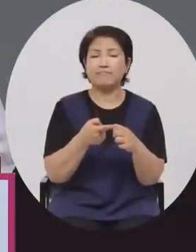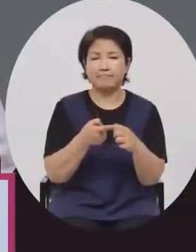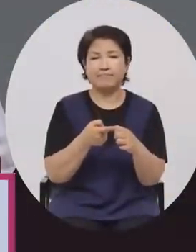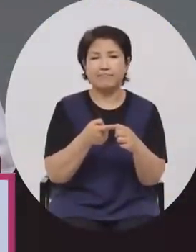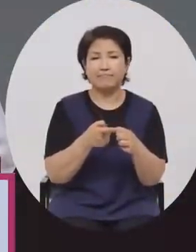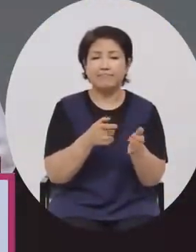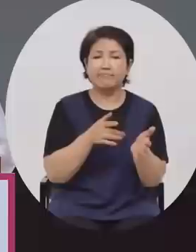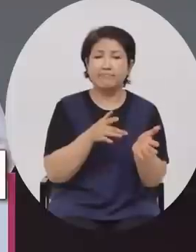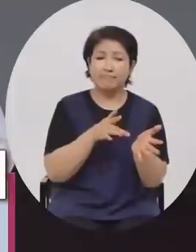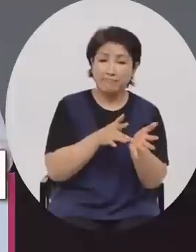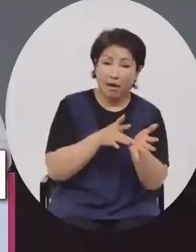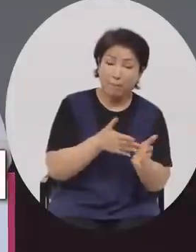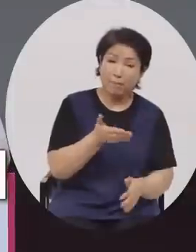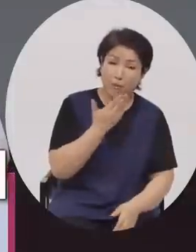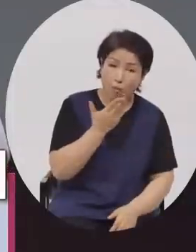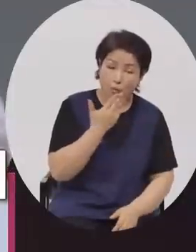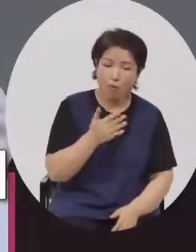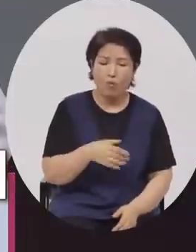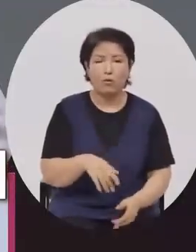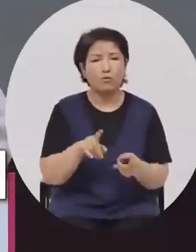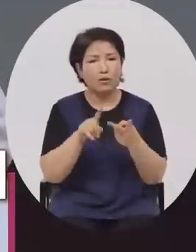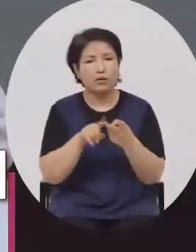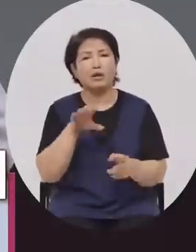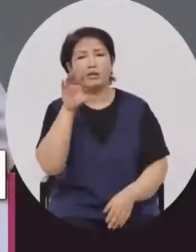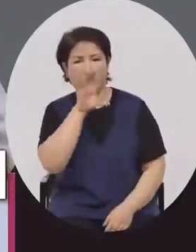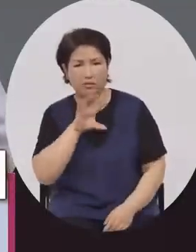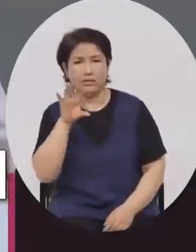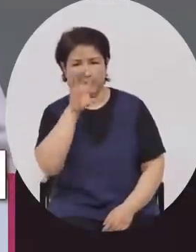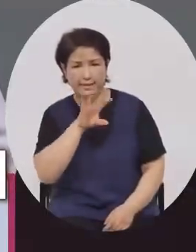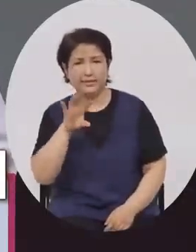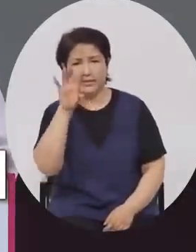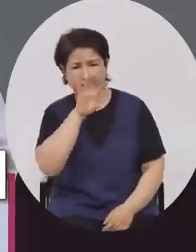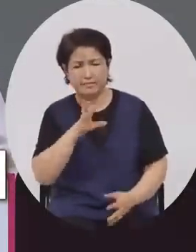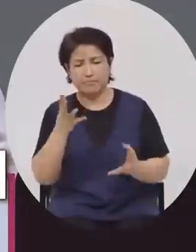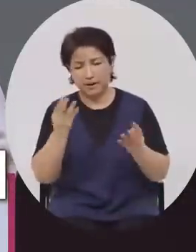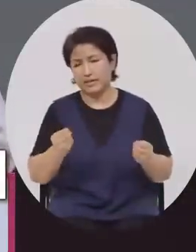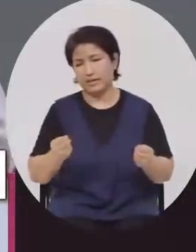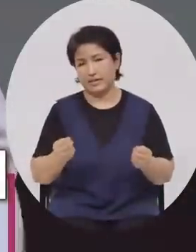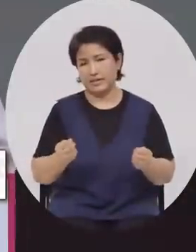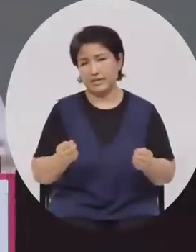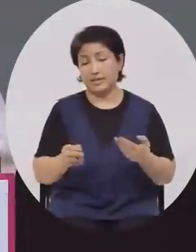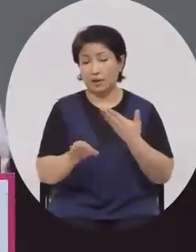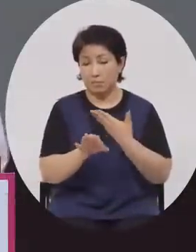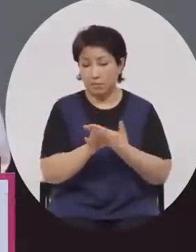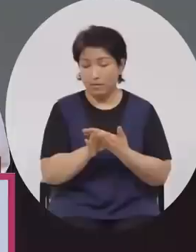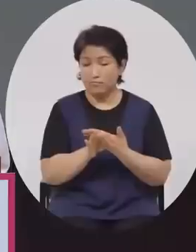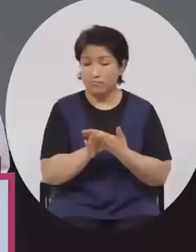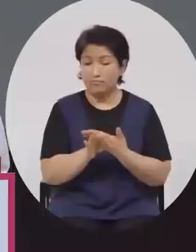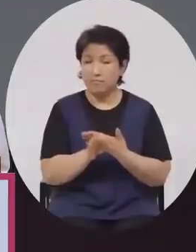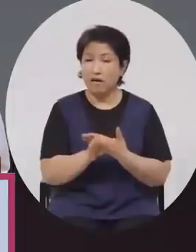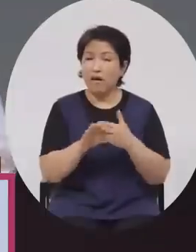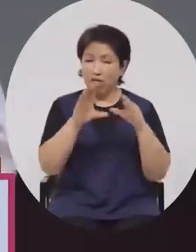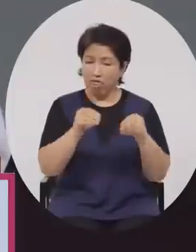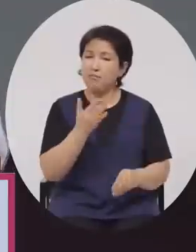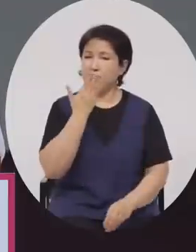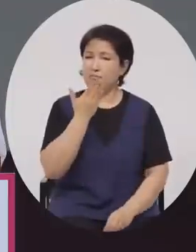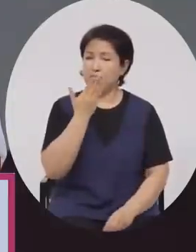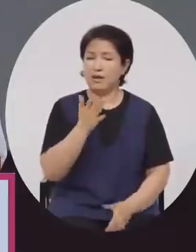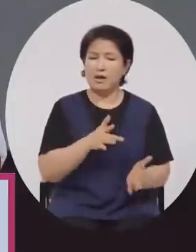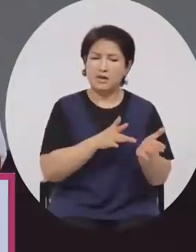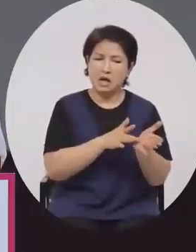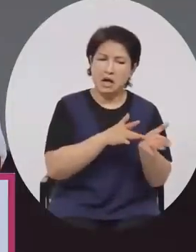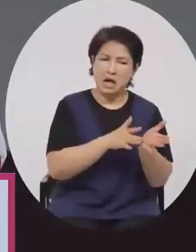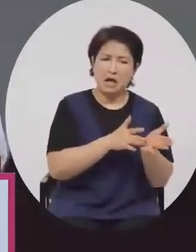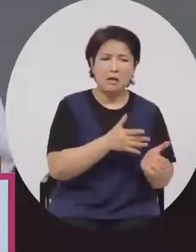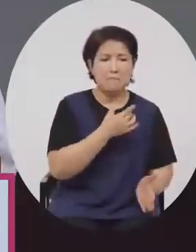약 먹고요. 먹고. 두 번째 연습을 많이 해야 돼. 그러면 그 금방 극복이 돼. 약만 먹고 연습을